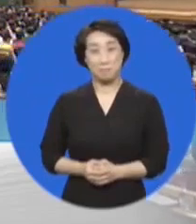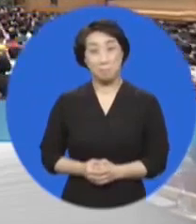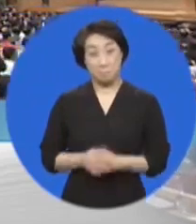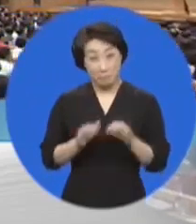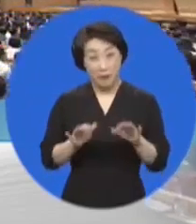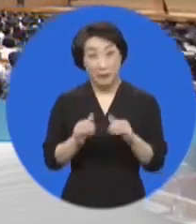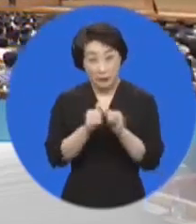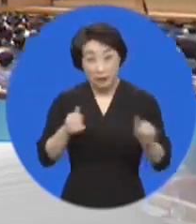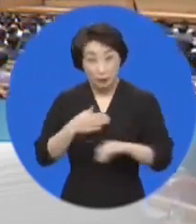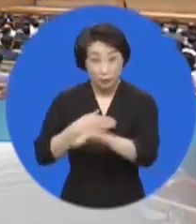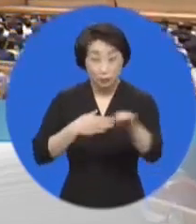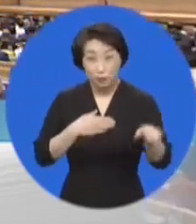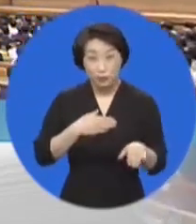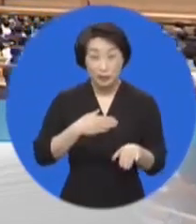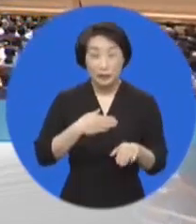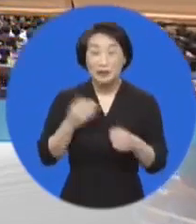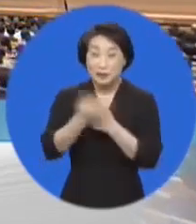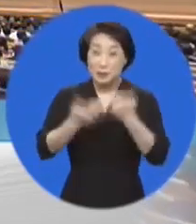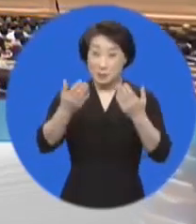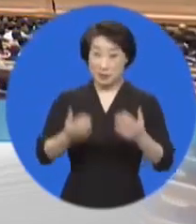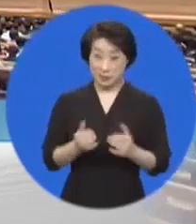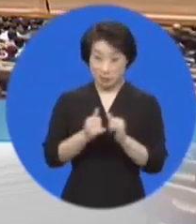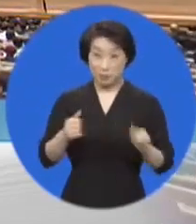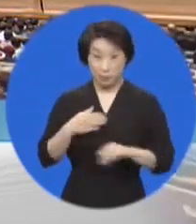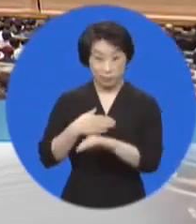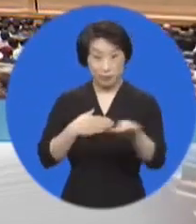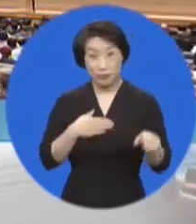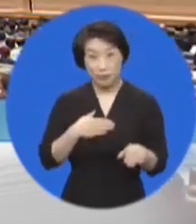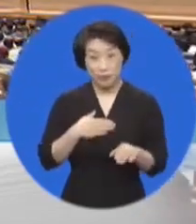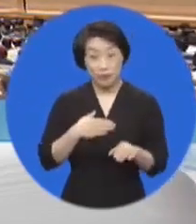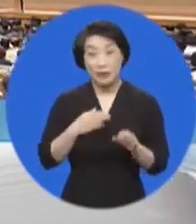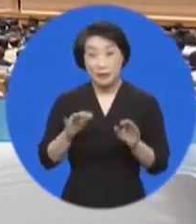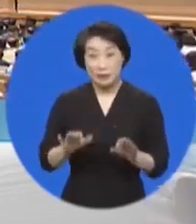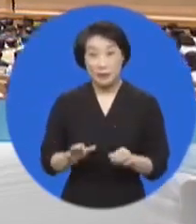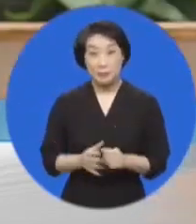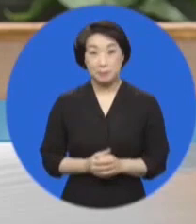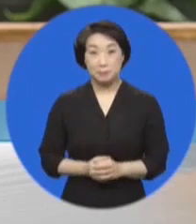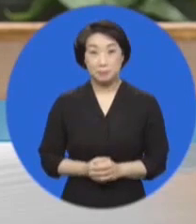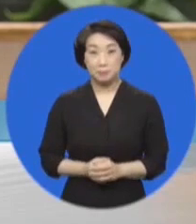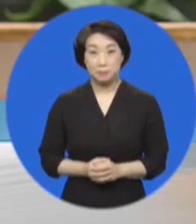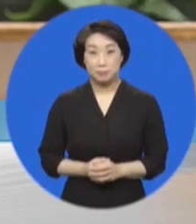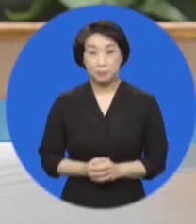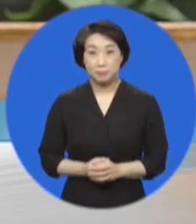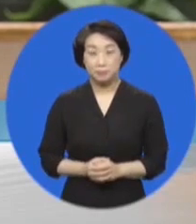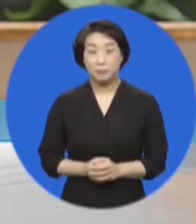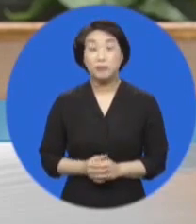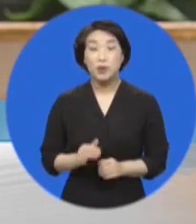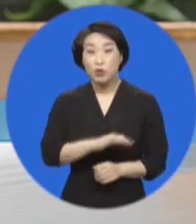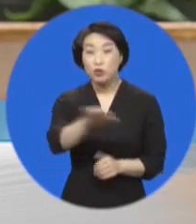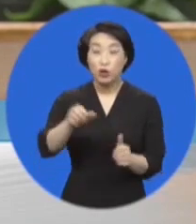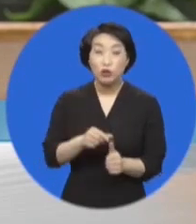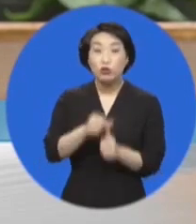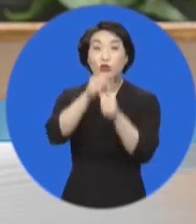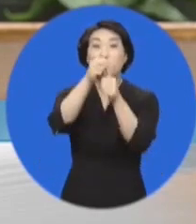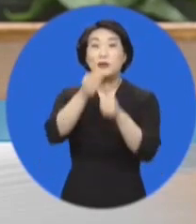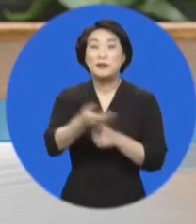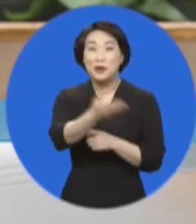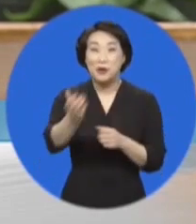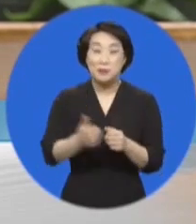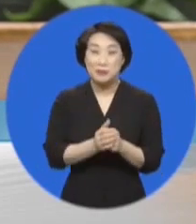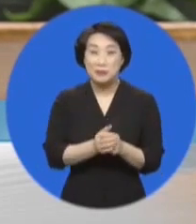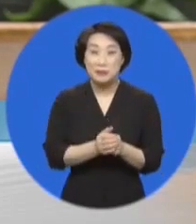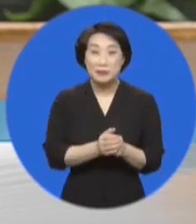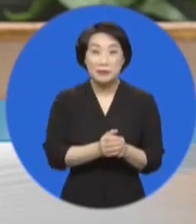보세요, 인간은 이렇게 은혜 입은 사람들이요. 자, 우리가 구원받은 것이 이